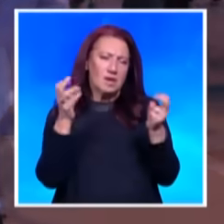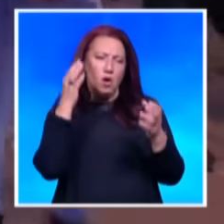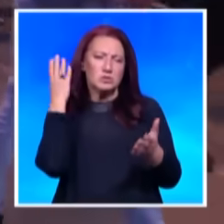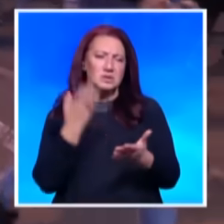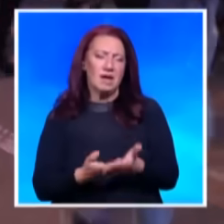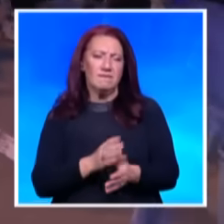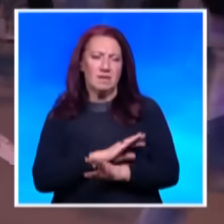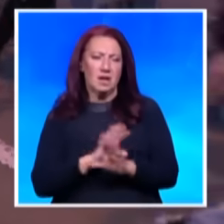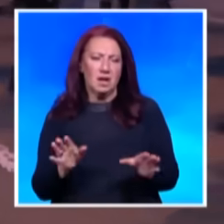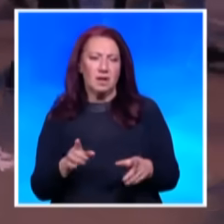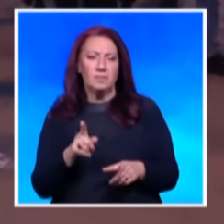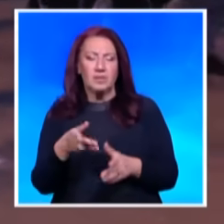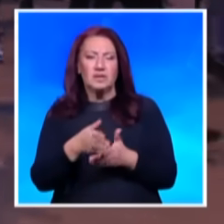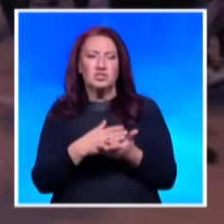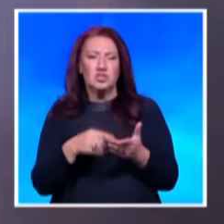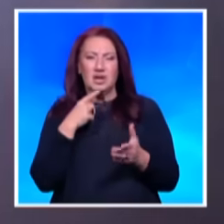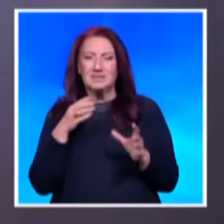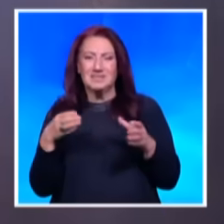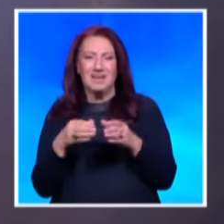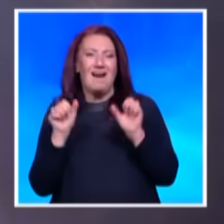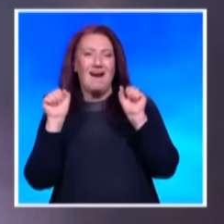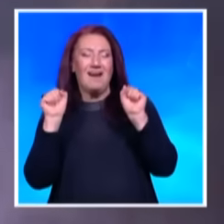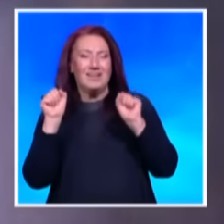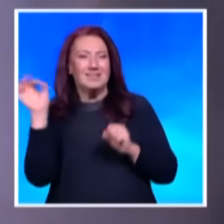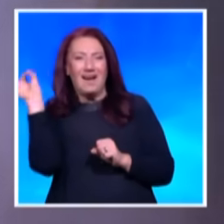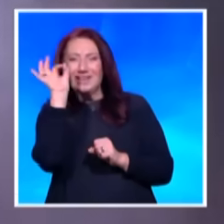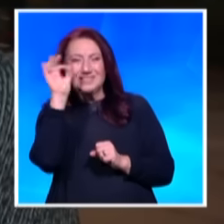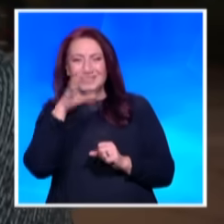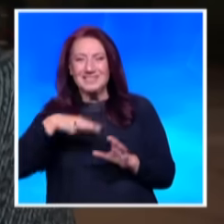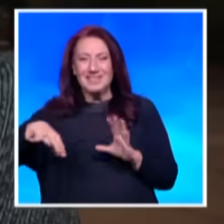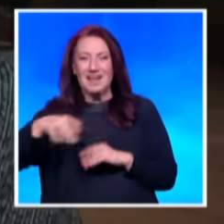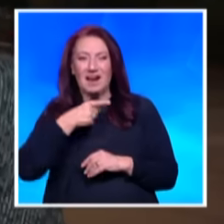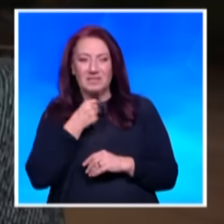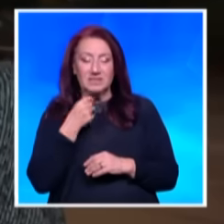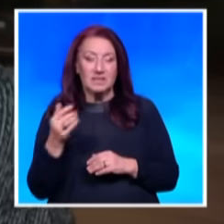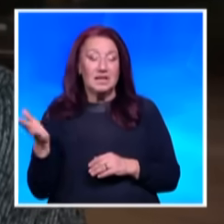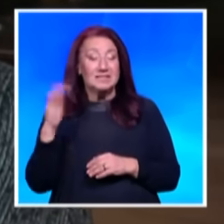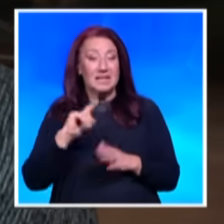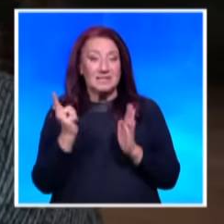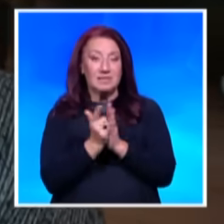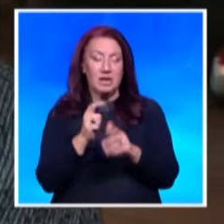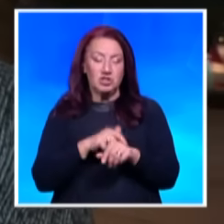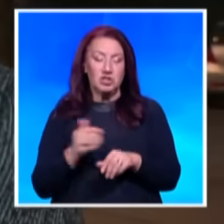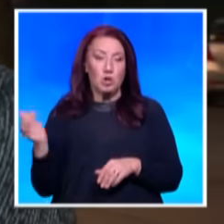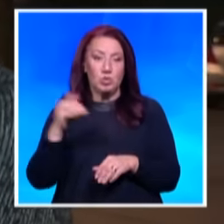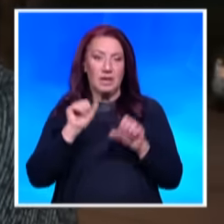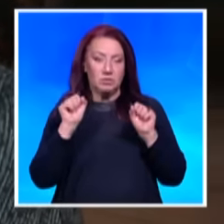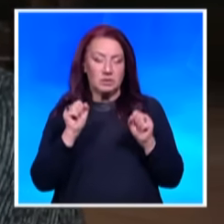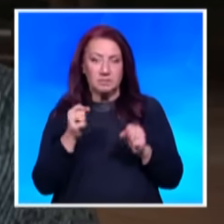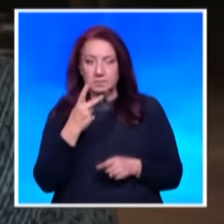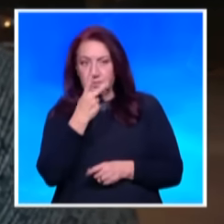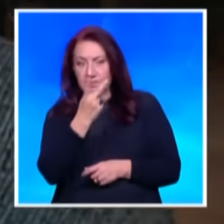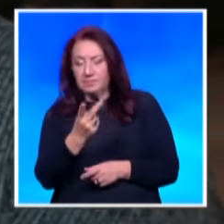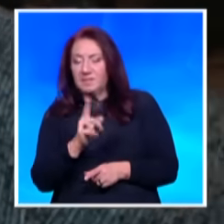Така, част от агитката на сините, малко след 17 часа, дойде на протеста. То няма нещо, което да ни харесва от това управление. И